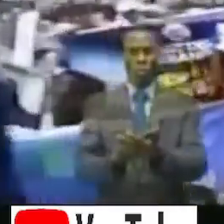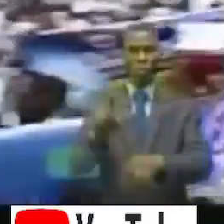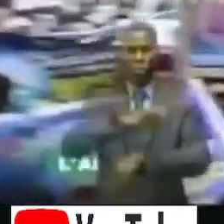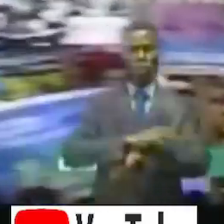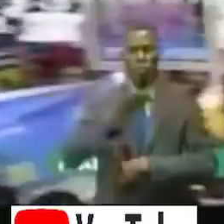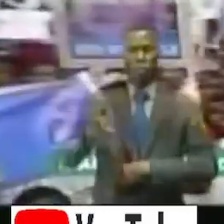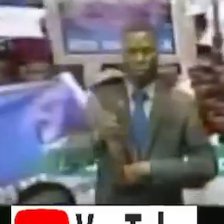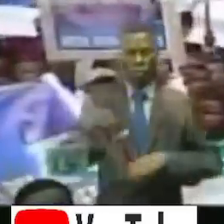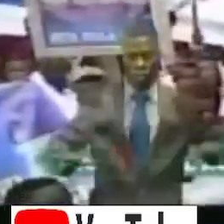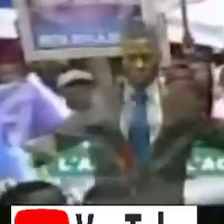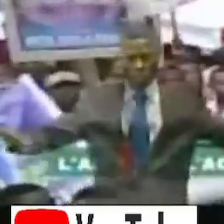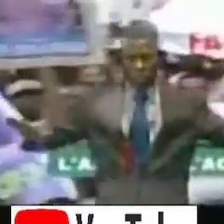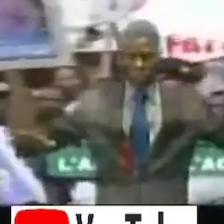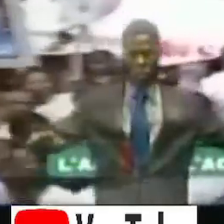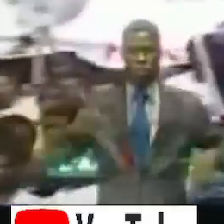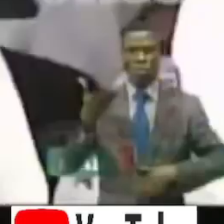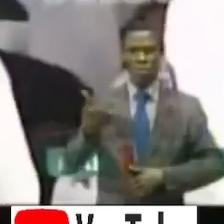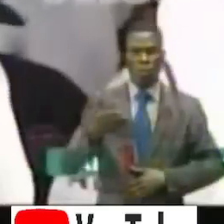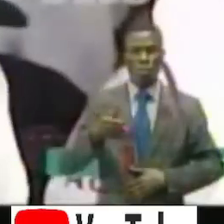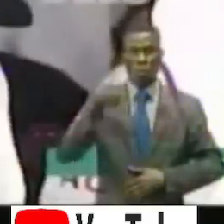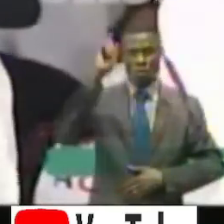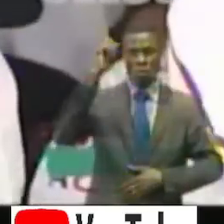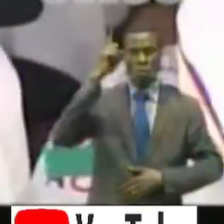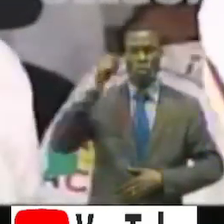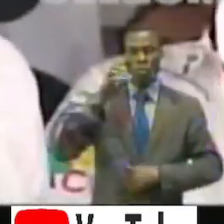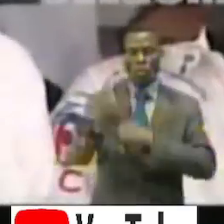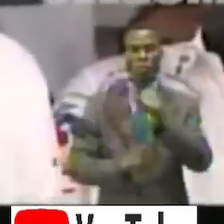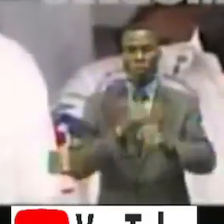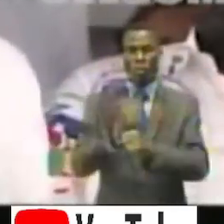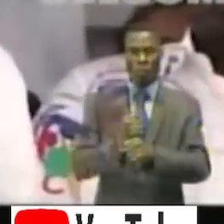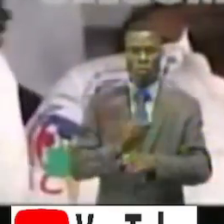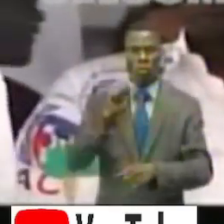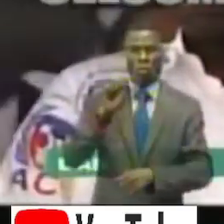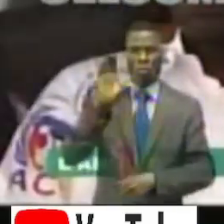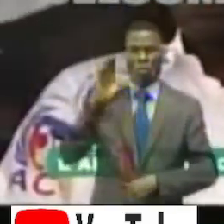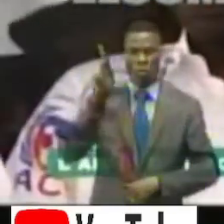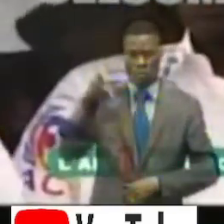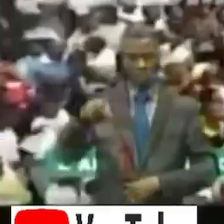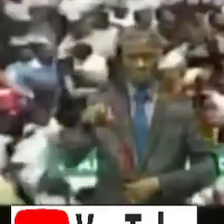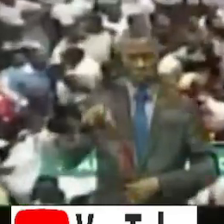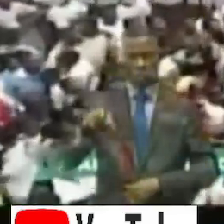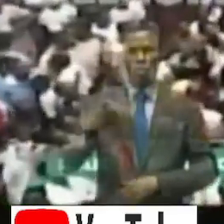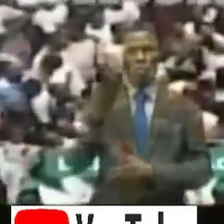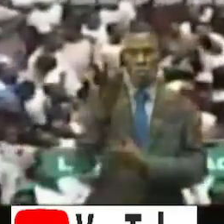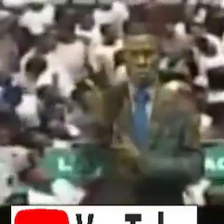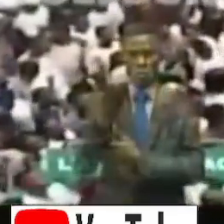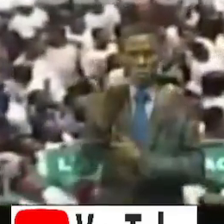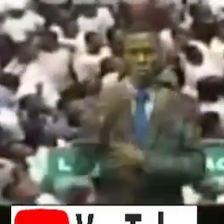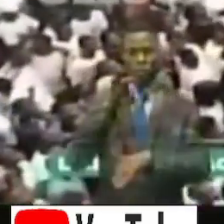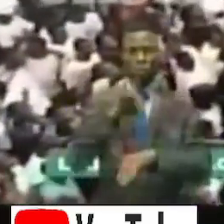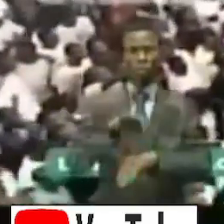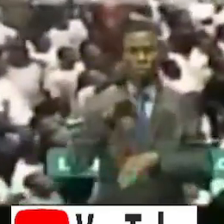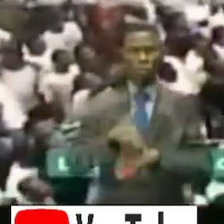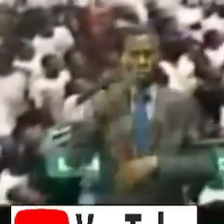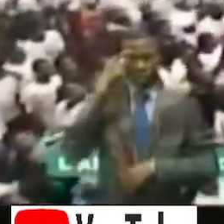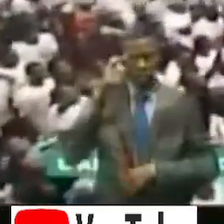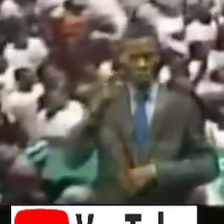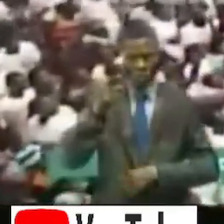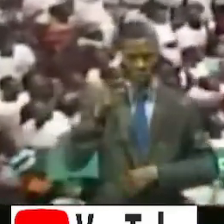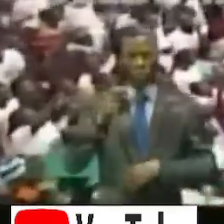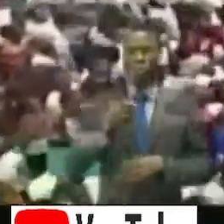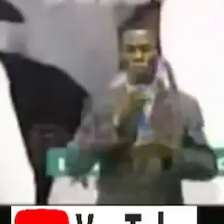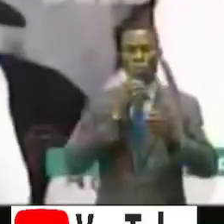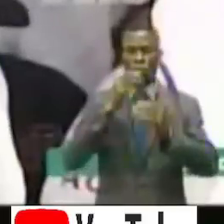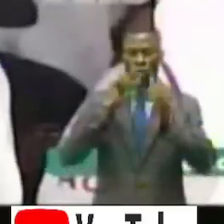par l'aéroport de Bangoka. Le premier anniversaire de l'ACP a été également une occasion pour son autorité